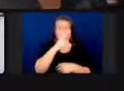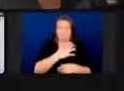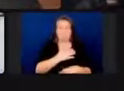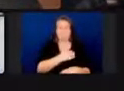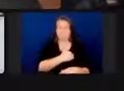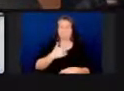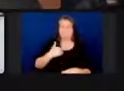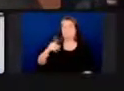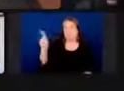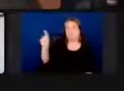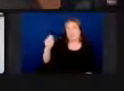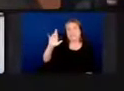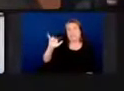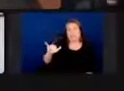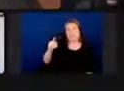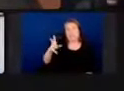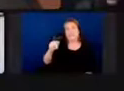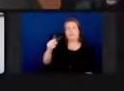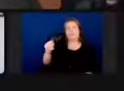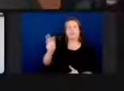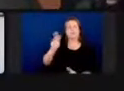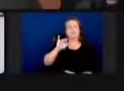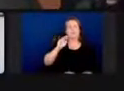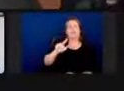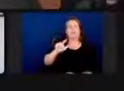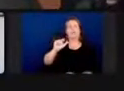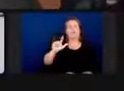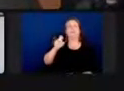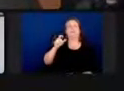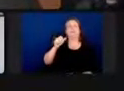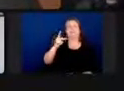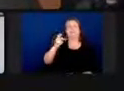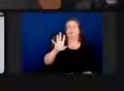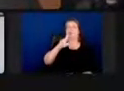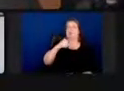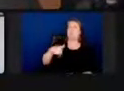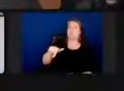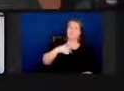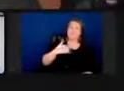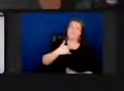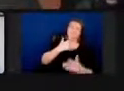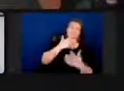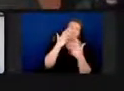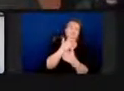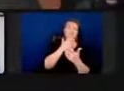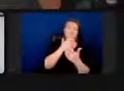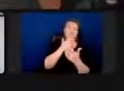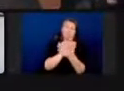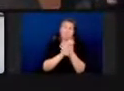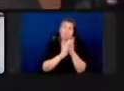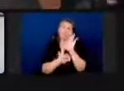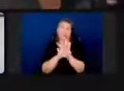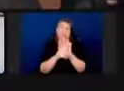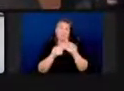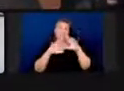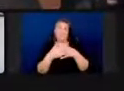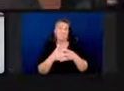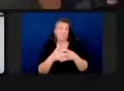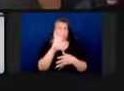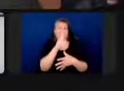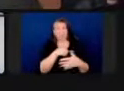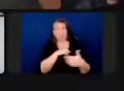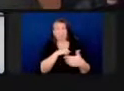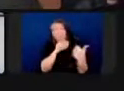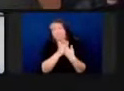Najua watu wawili katika timu yangu, Alexander na mwenzake, tuna timu